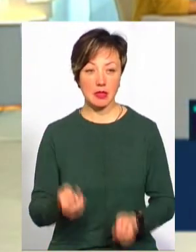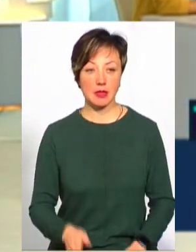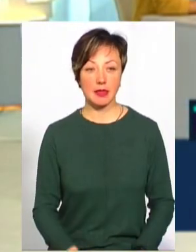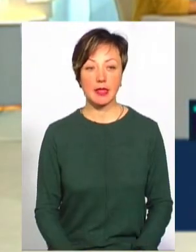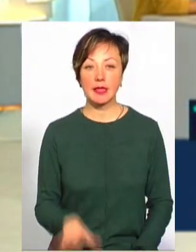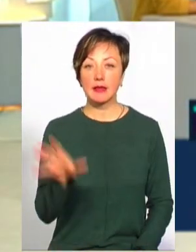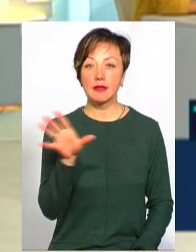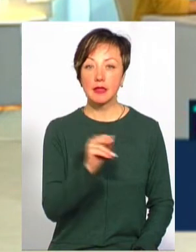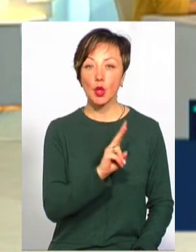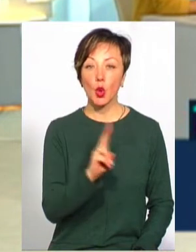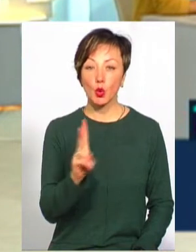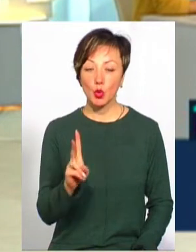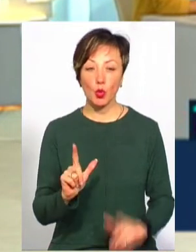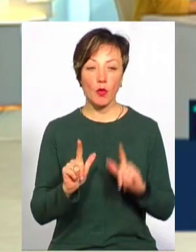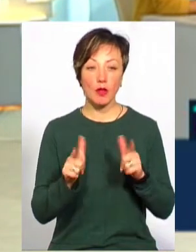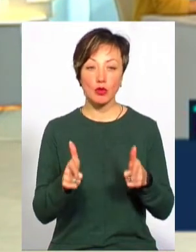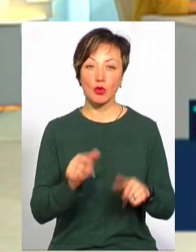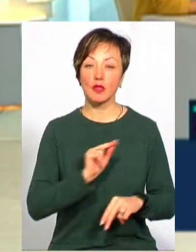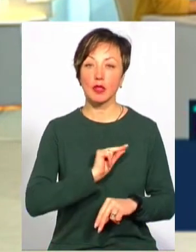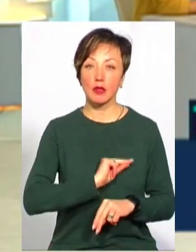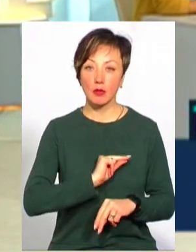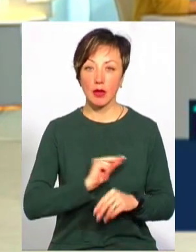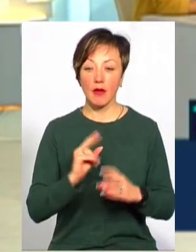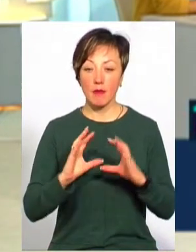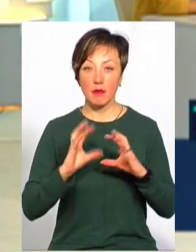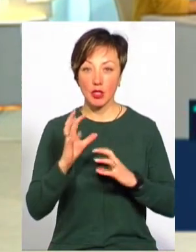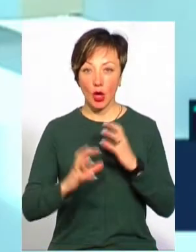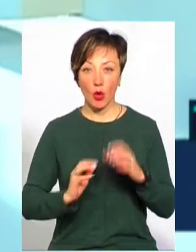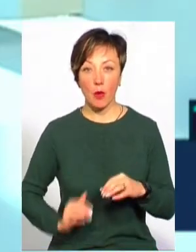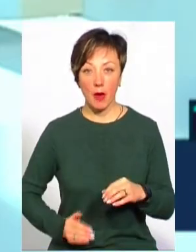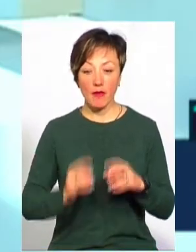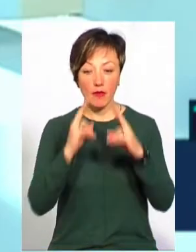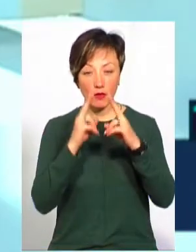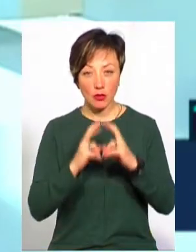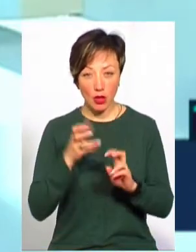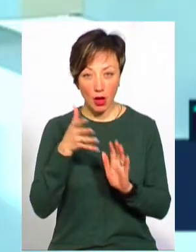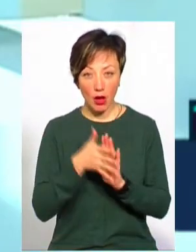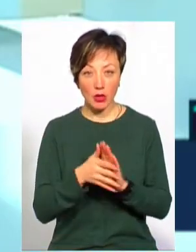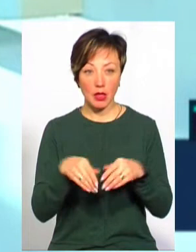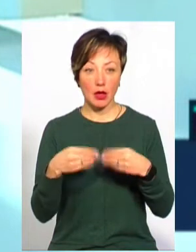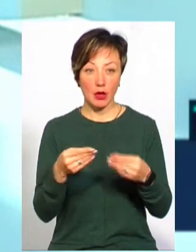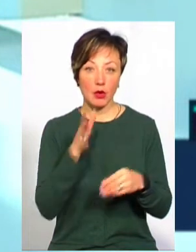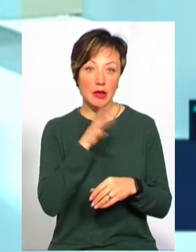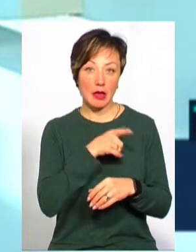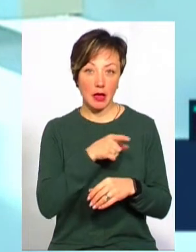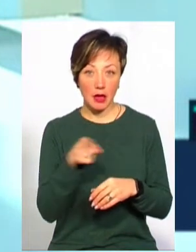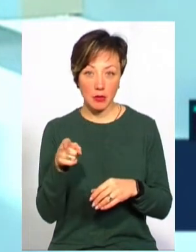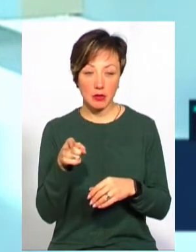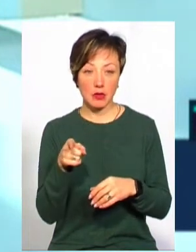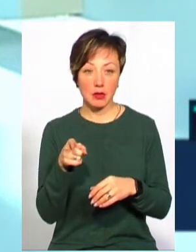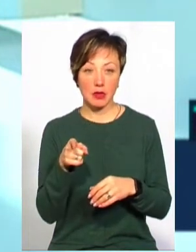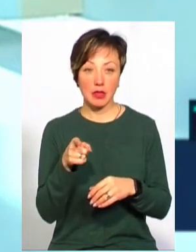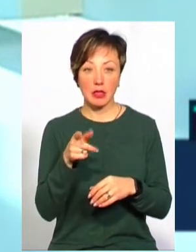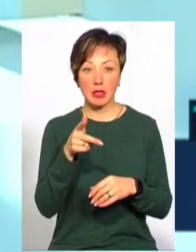І всі, ті, хто влаштовуються в ці міжнародні компанії, вони вивчають, їм дають часто густо